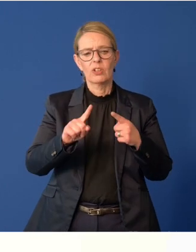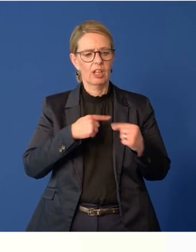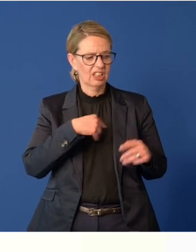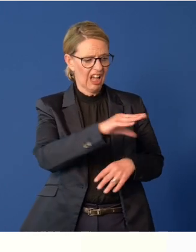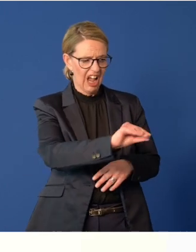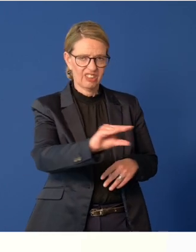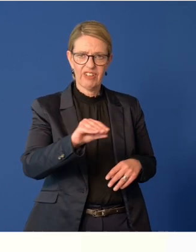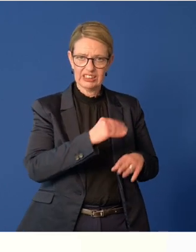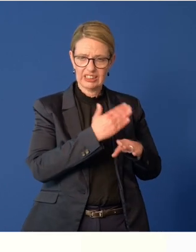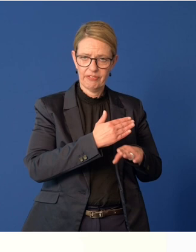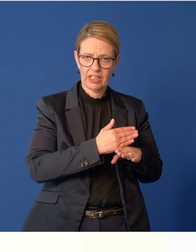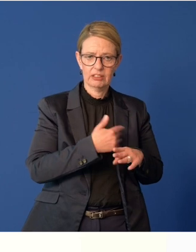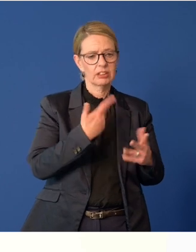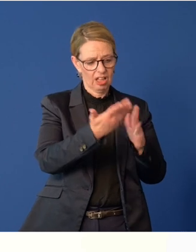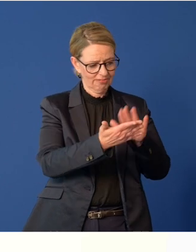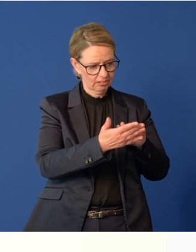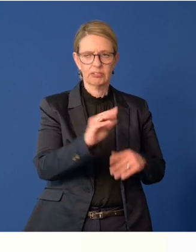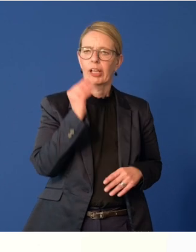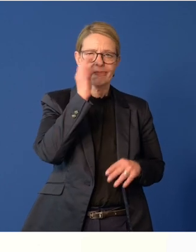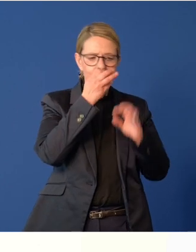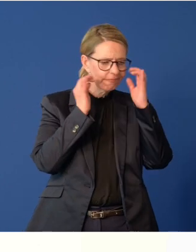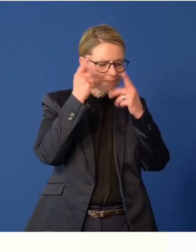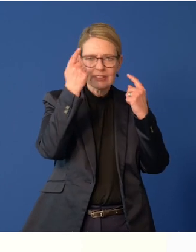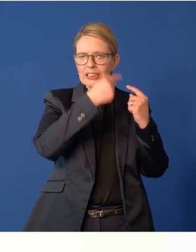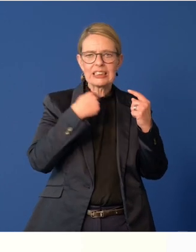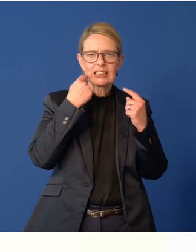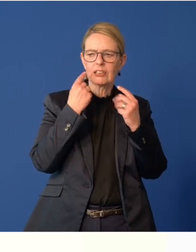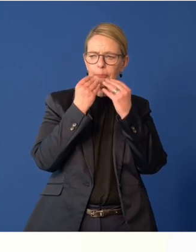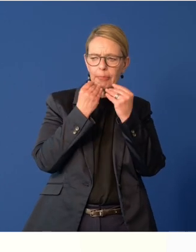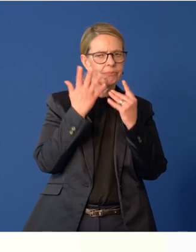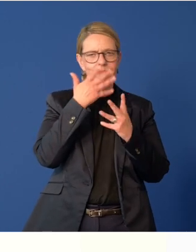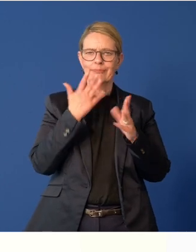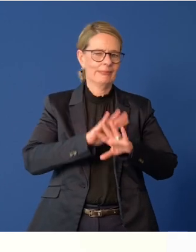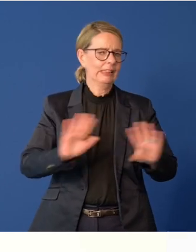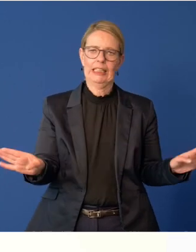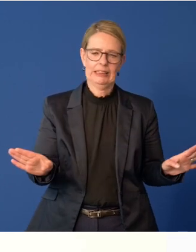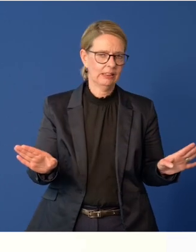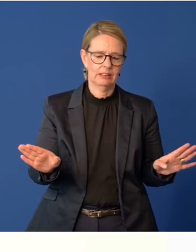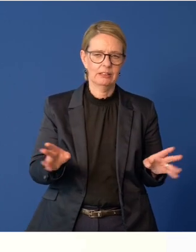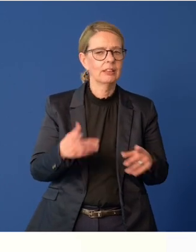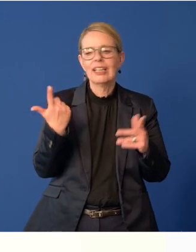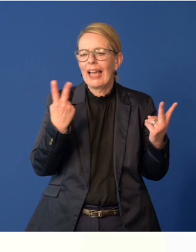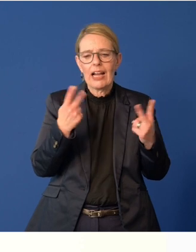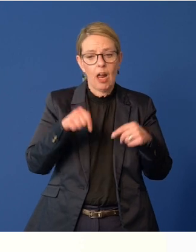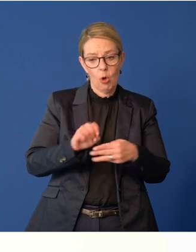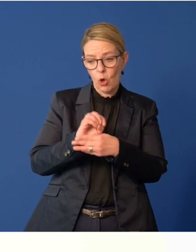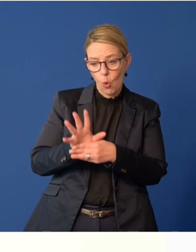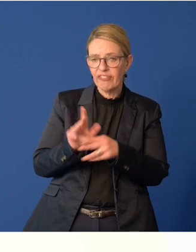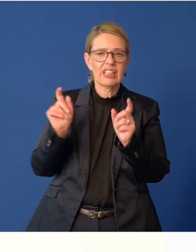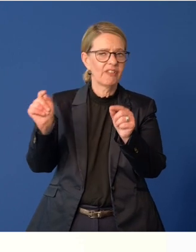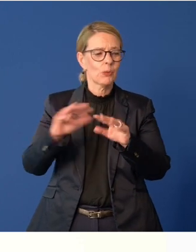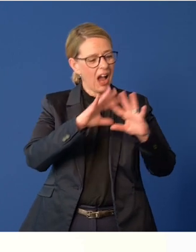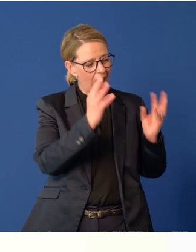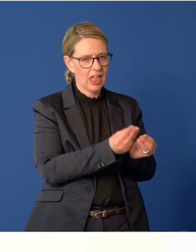was angefasst habe, mir nicht ständig an die Nase oder in die Augen oder an die Schleimhäute allgemein zu fassen. Das ist aber völlig unabhängig jetzt